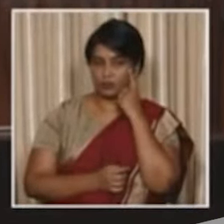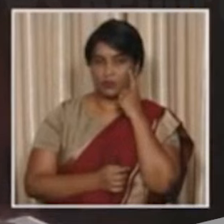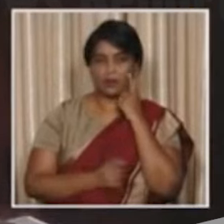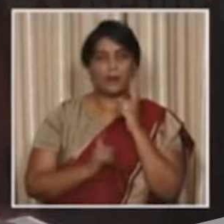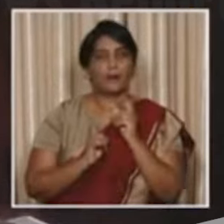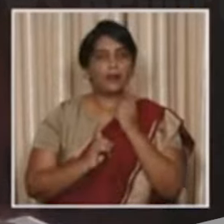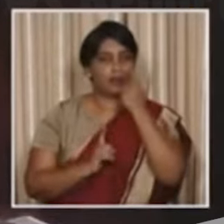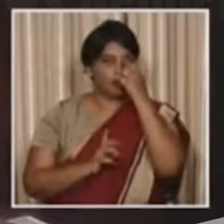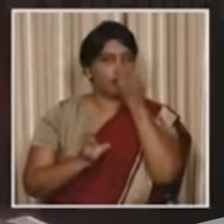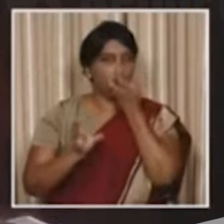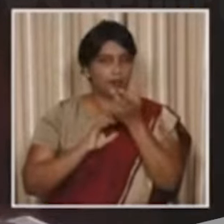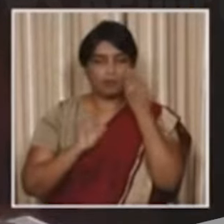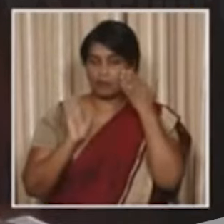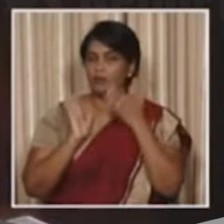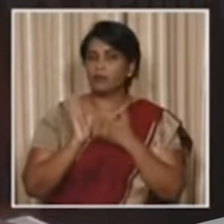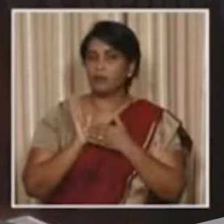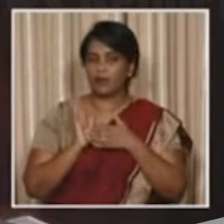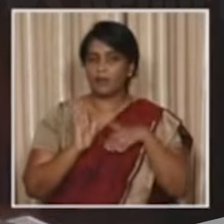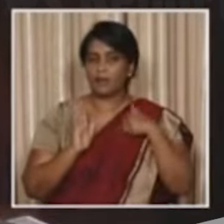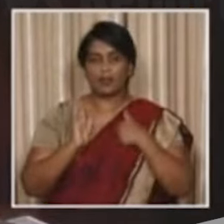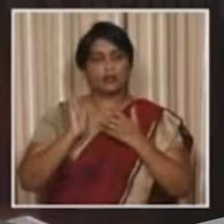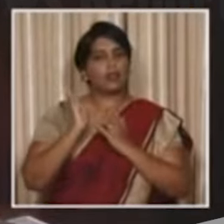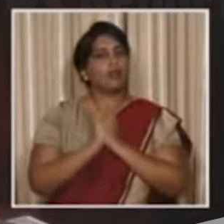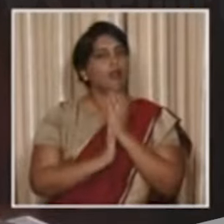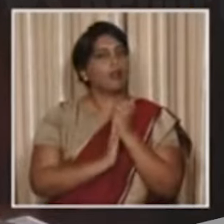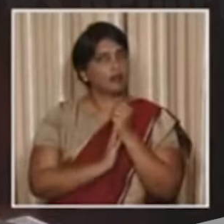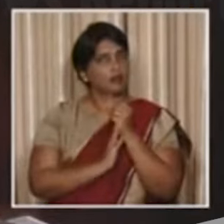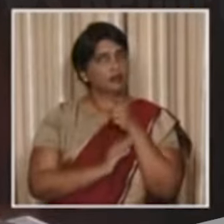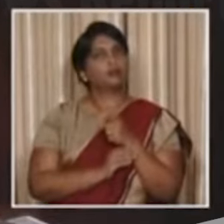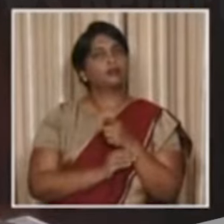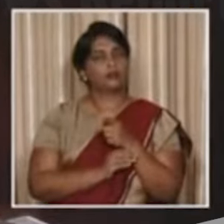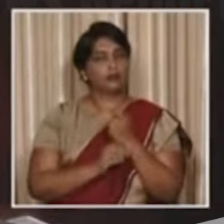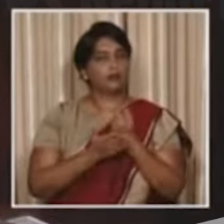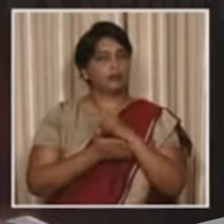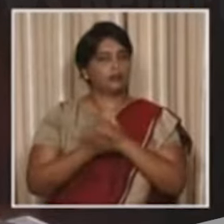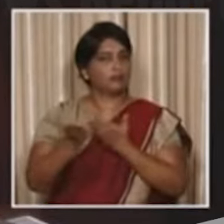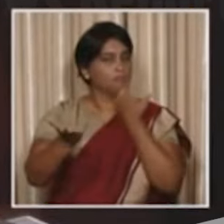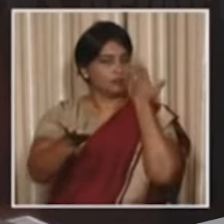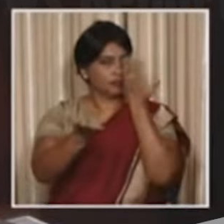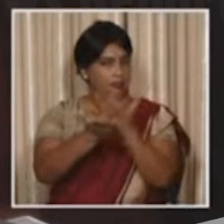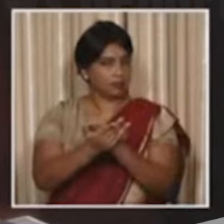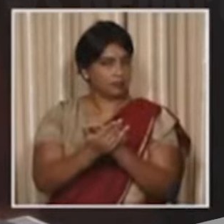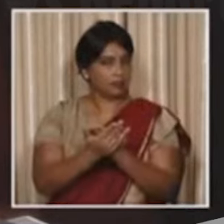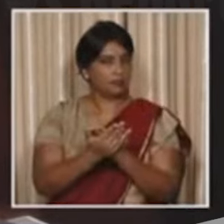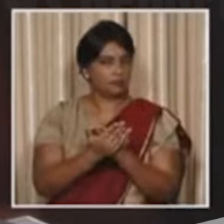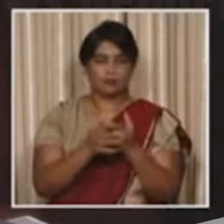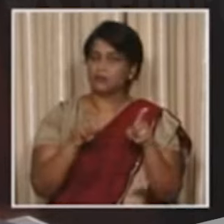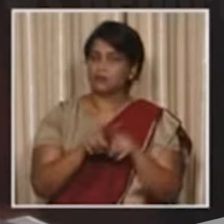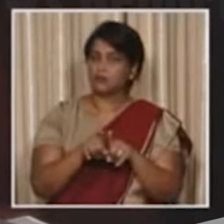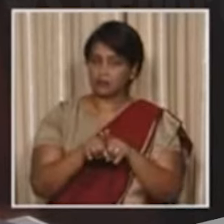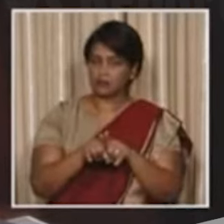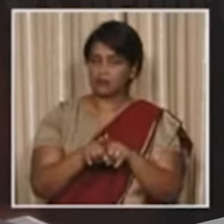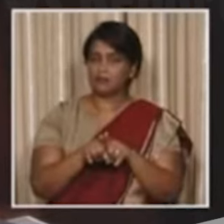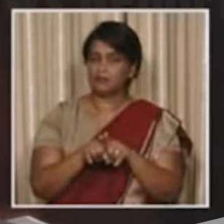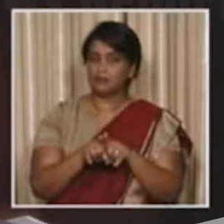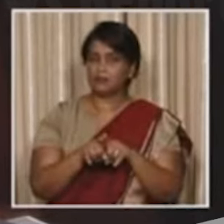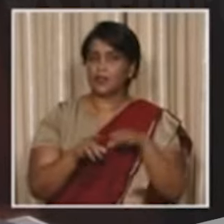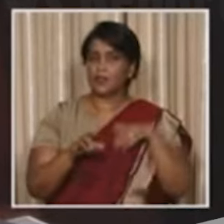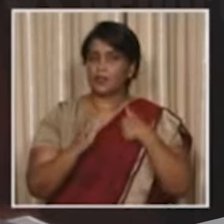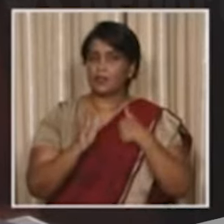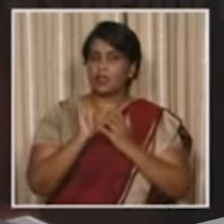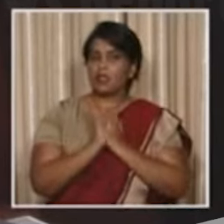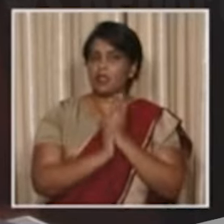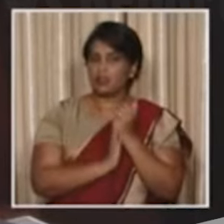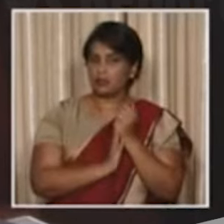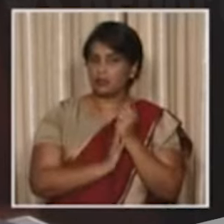පාස්කු ප්‍රහාරය පිළිබඳව මූලික අයිතිවාසිකම් පෙත්සමක් ඉදිරිපත් කිරීම හරහා මූලික